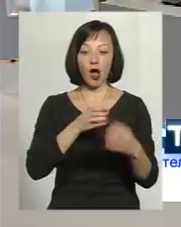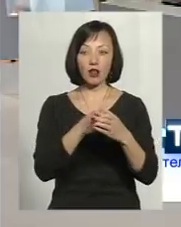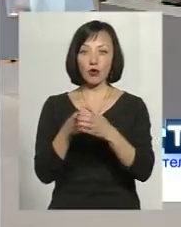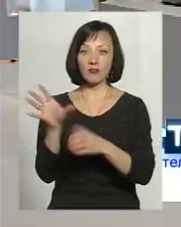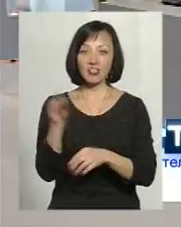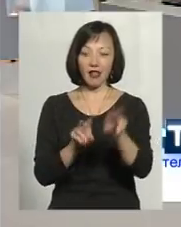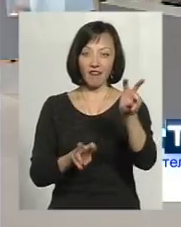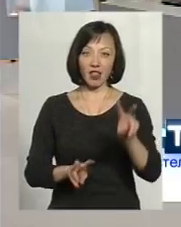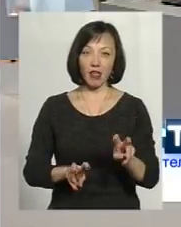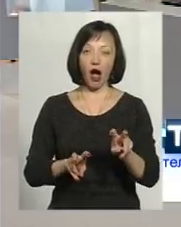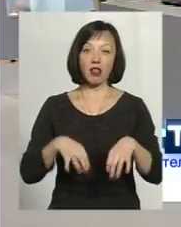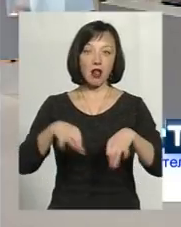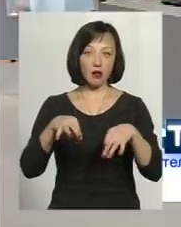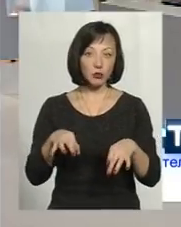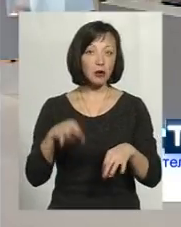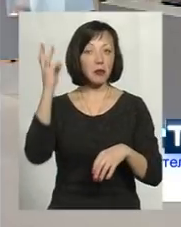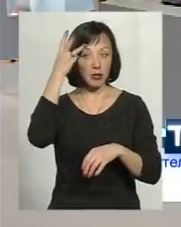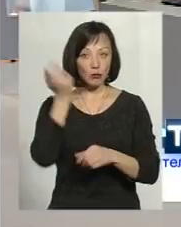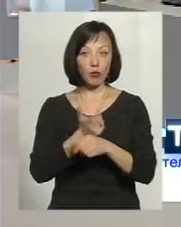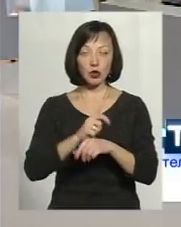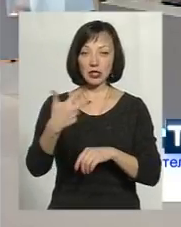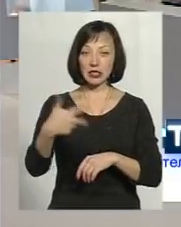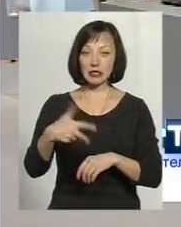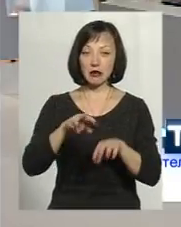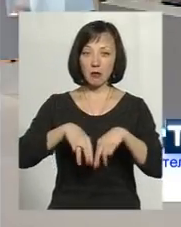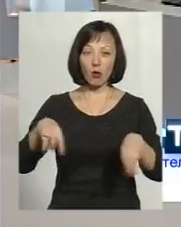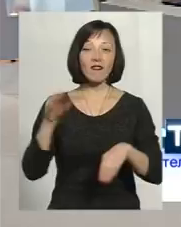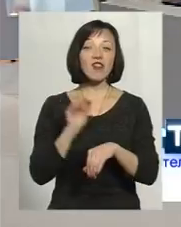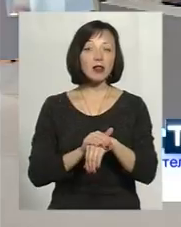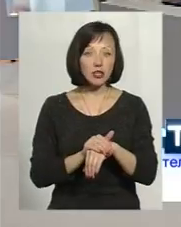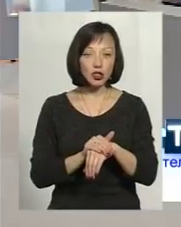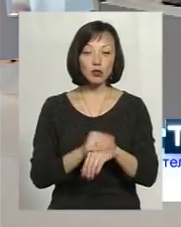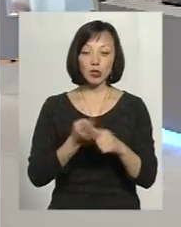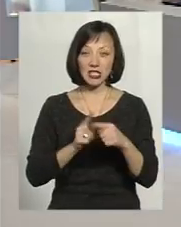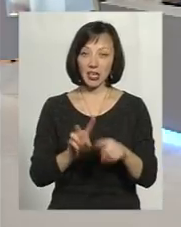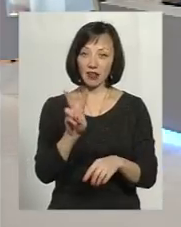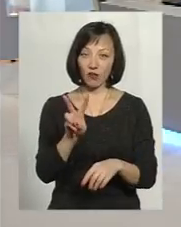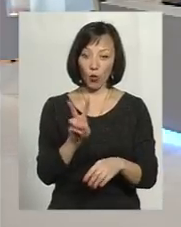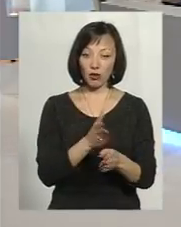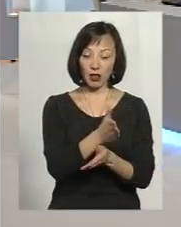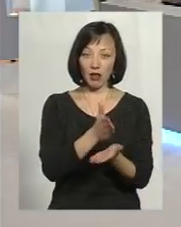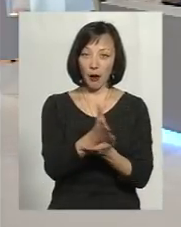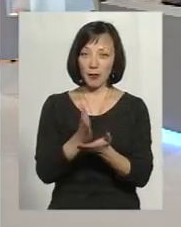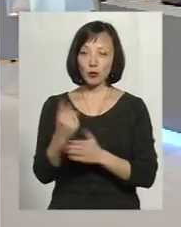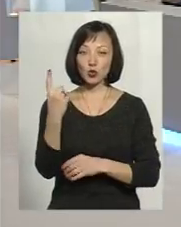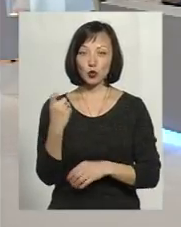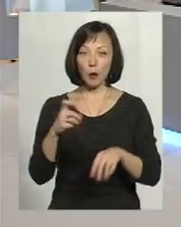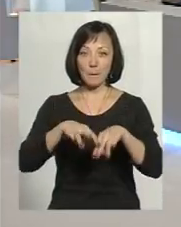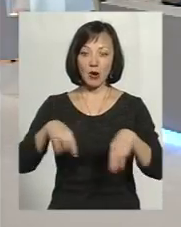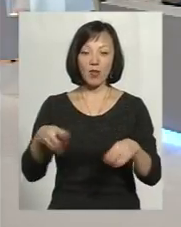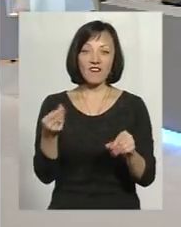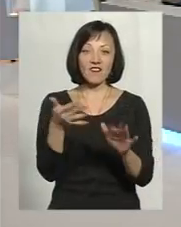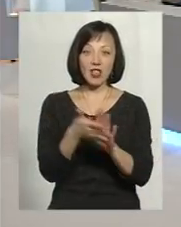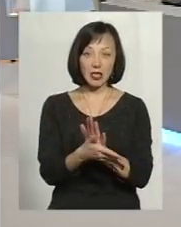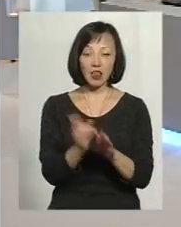видах транспорту, що для міста Хмельницького дало понад 30 мільйонів гривень. От фактично, по цих двох категоріях ми майже 100 мільйонів